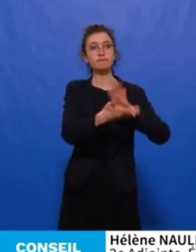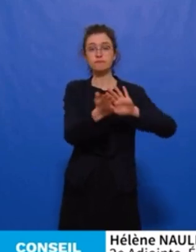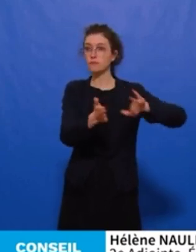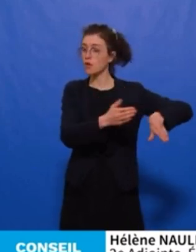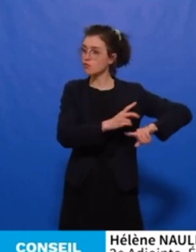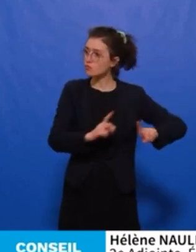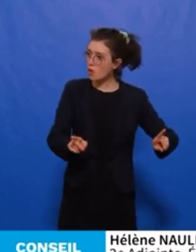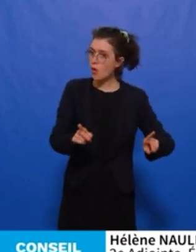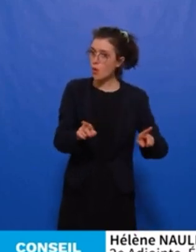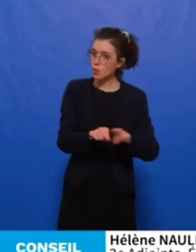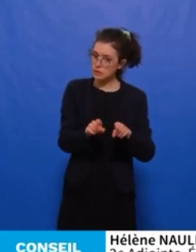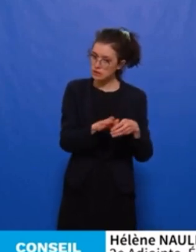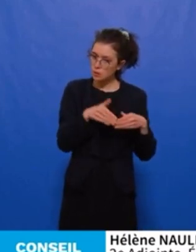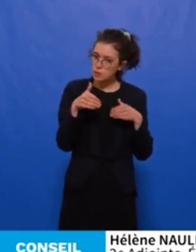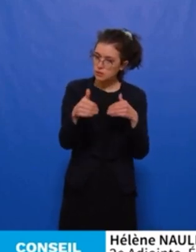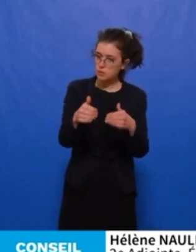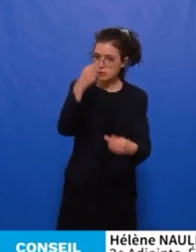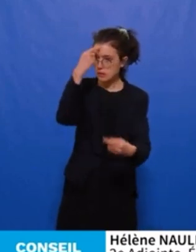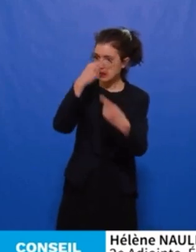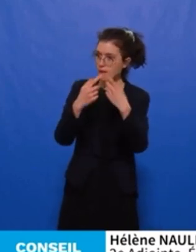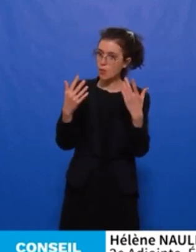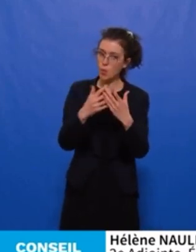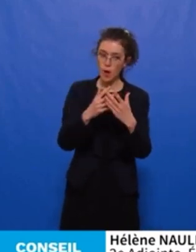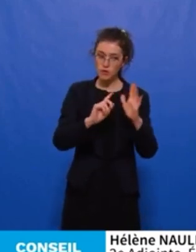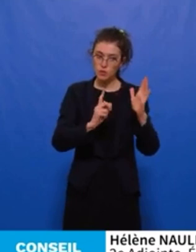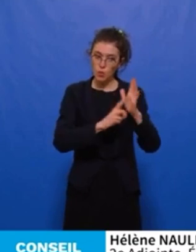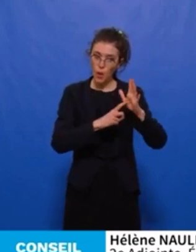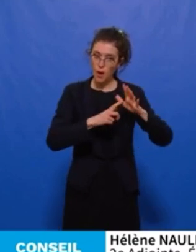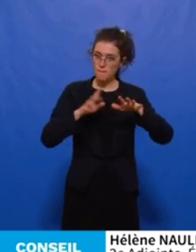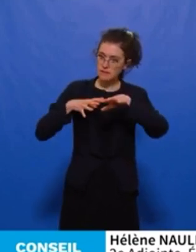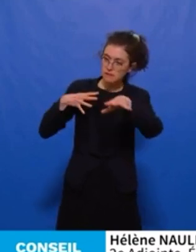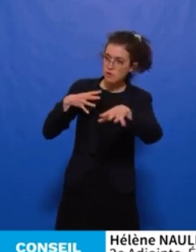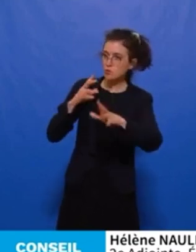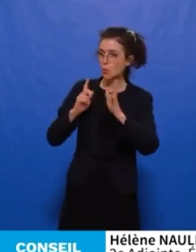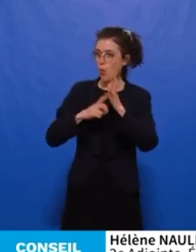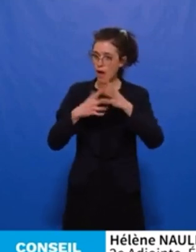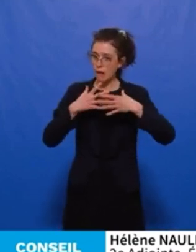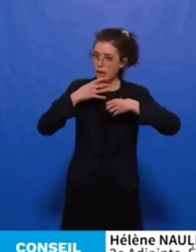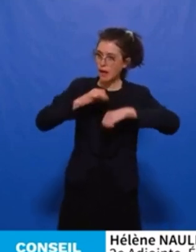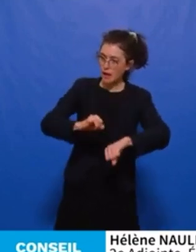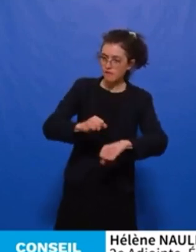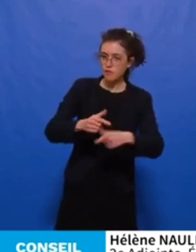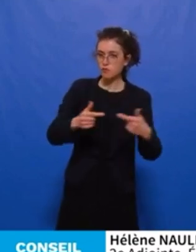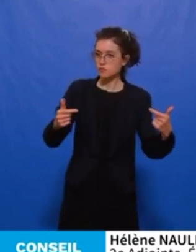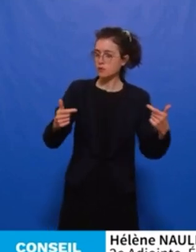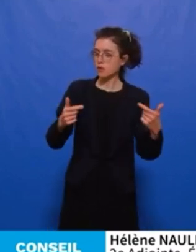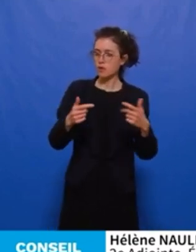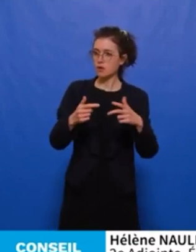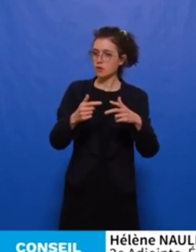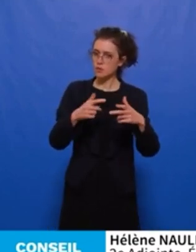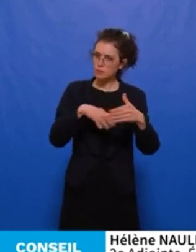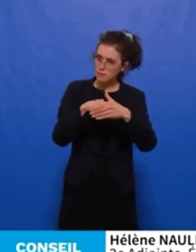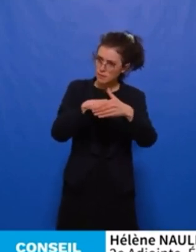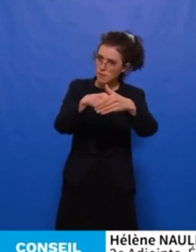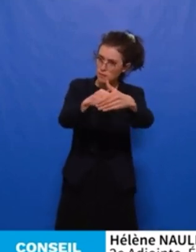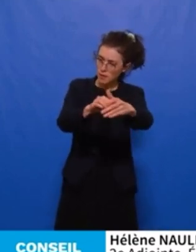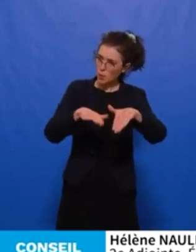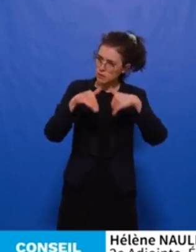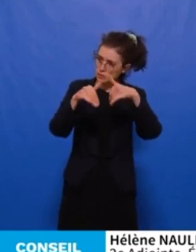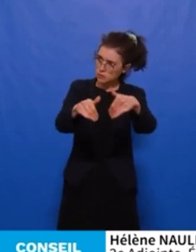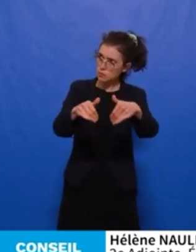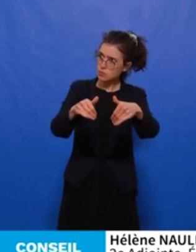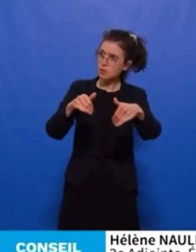ses parlementaires, mais aussi par son droit de manifestation, de mobilisation et de grève qu'on peut s'exprimer. Donc le gouvernement n'entend